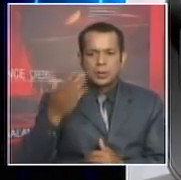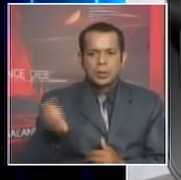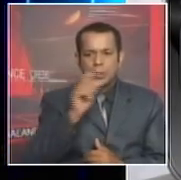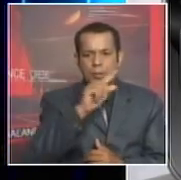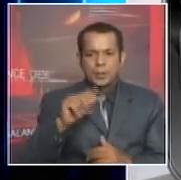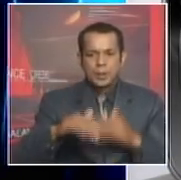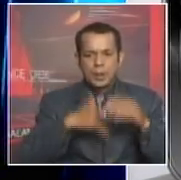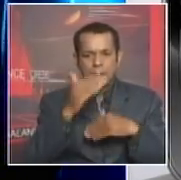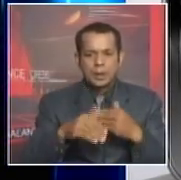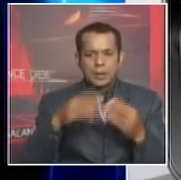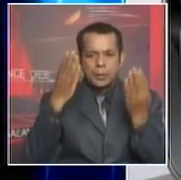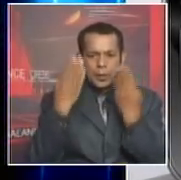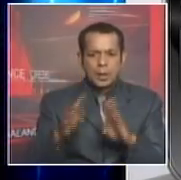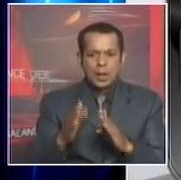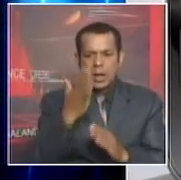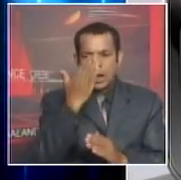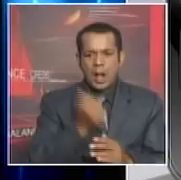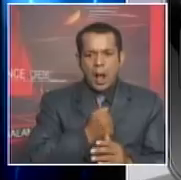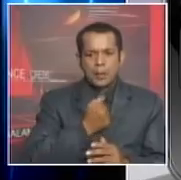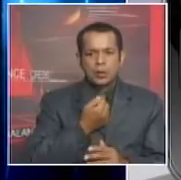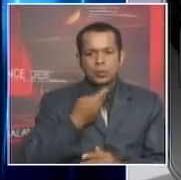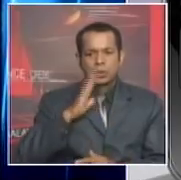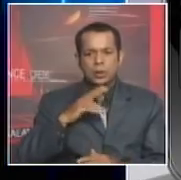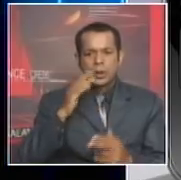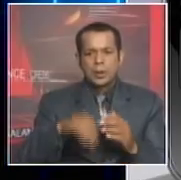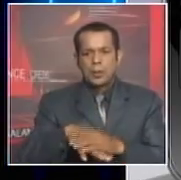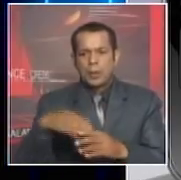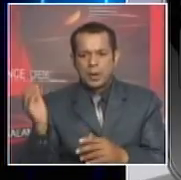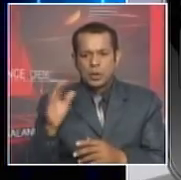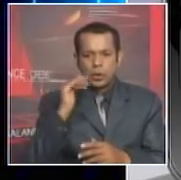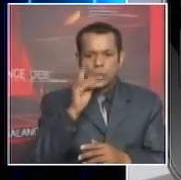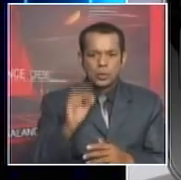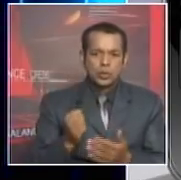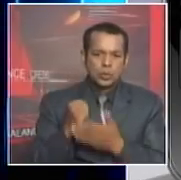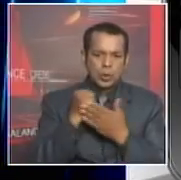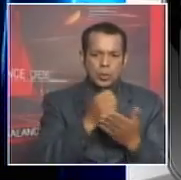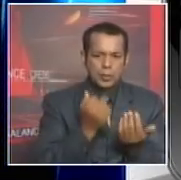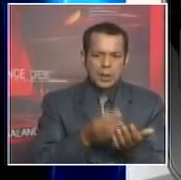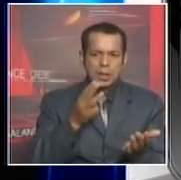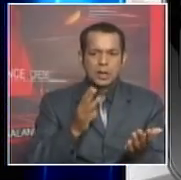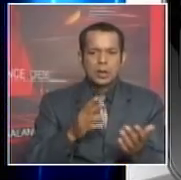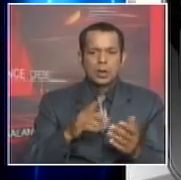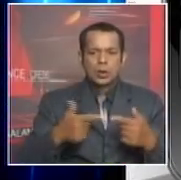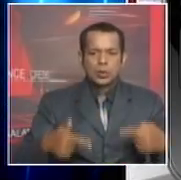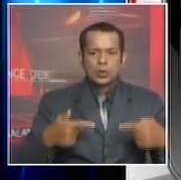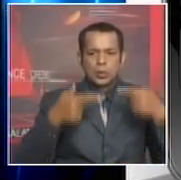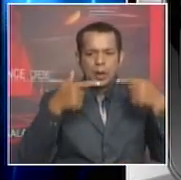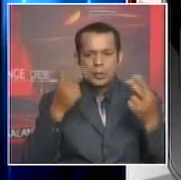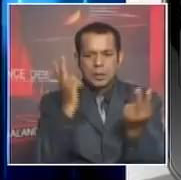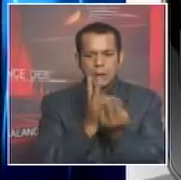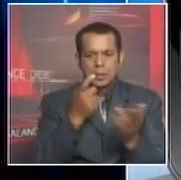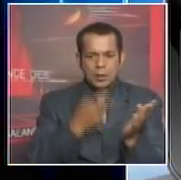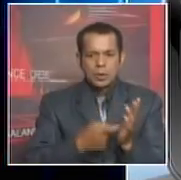विषयवस्तुको विकास वा विनाशको प्रमुख कारण आफै हुन्छ, बाह्य तत्त्वहरू सपोर्टिङ मात्र हुन्छ। द्वन्द्ववादको यो